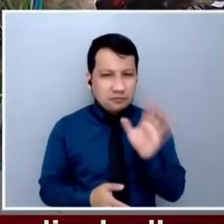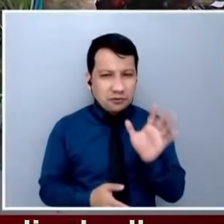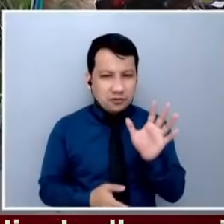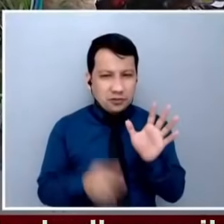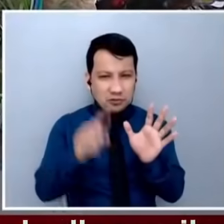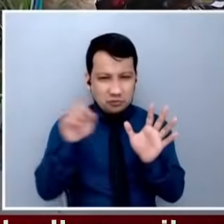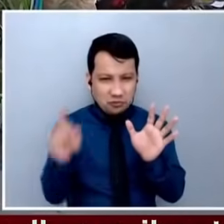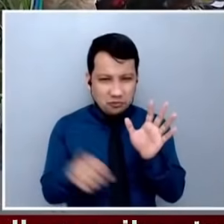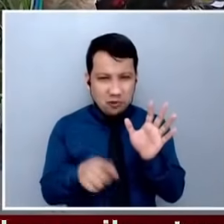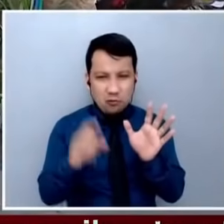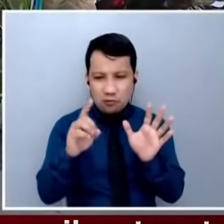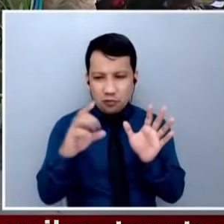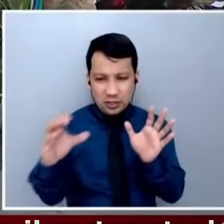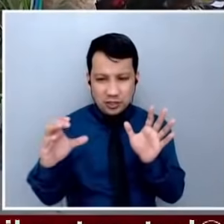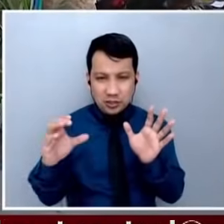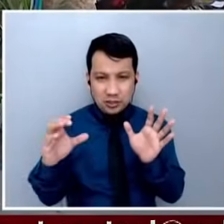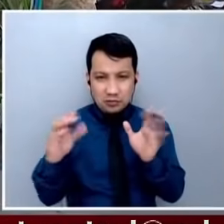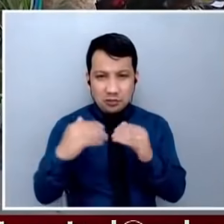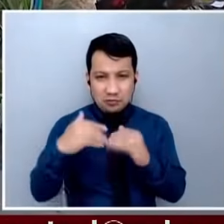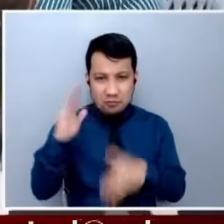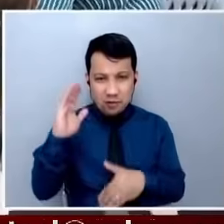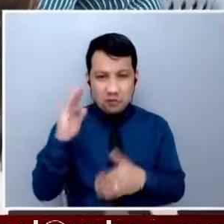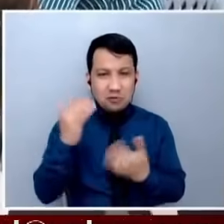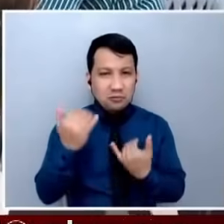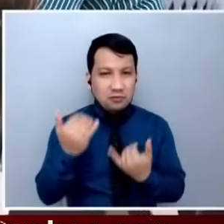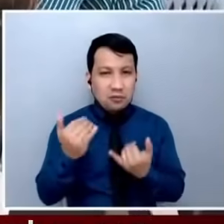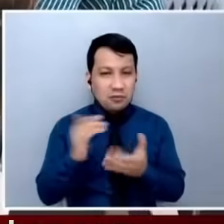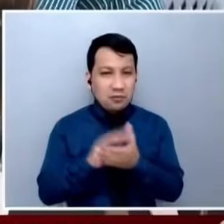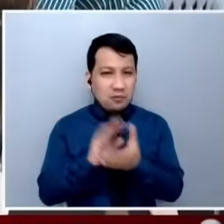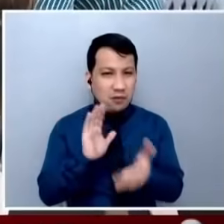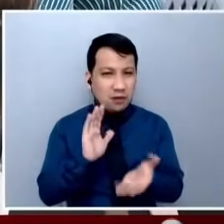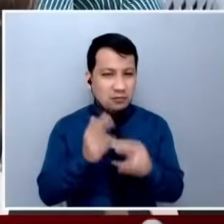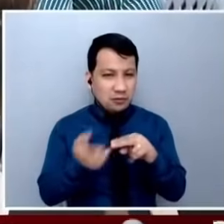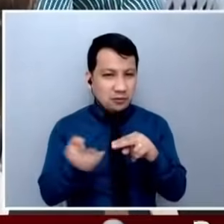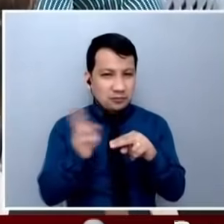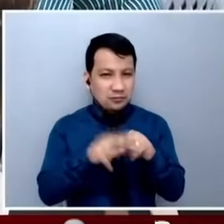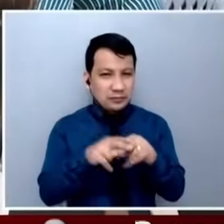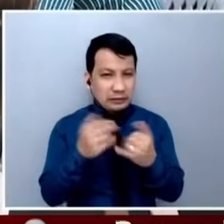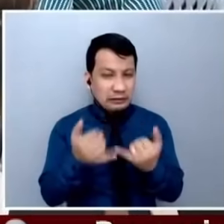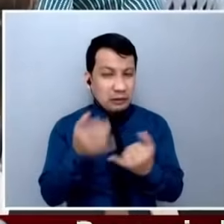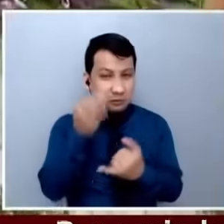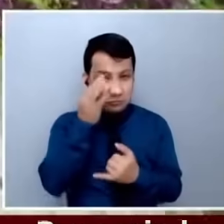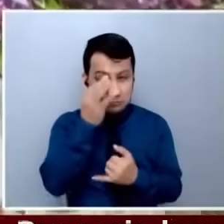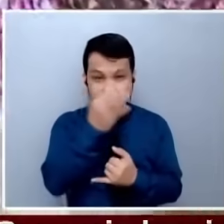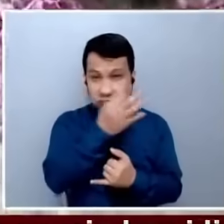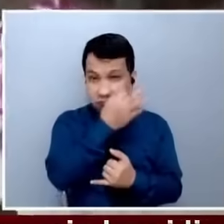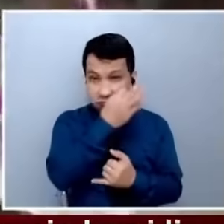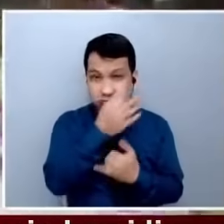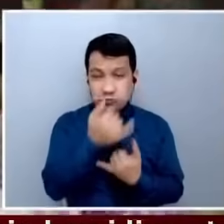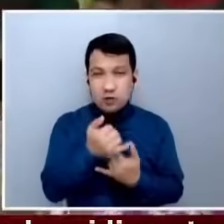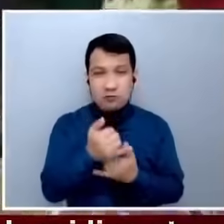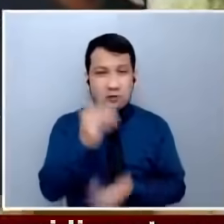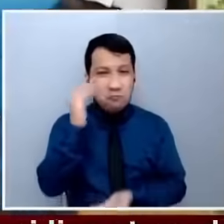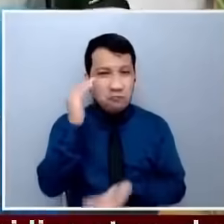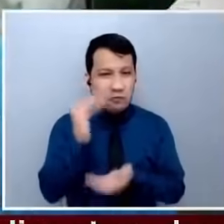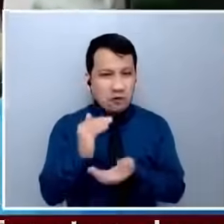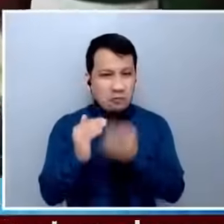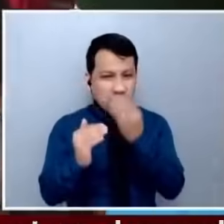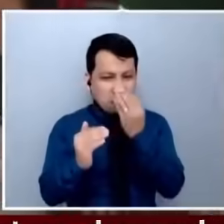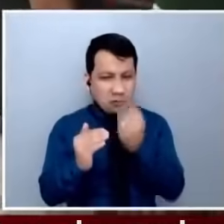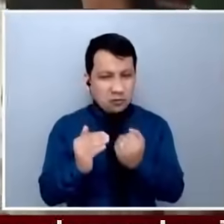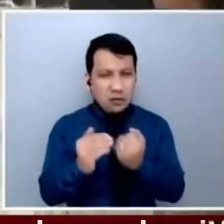hanggang 100 pesos ang pagtataas presyo ng mga bulaklak ngayon. Ganun pa man, bumaba naman sa